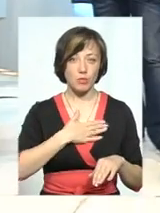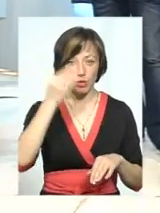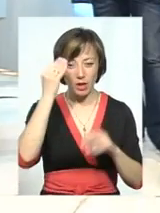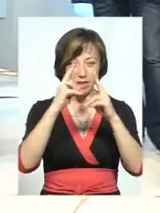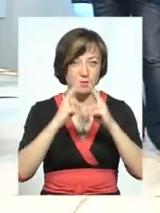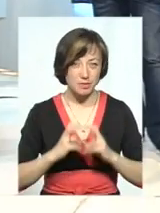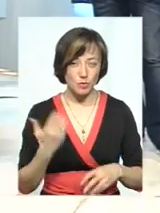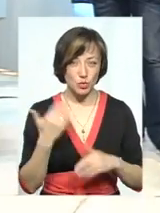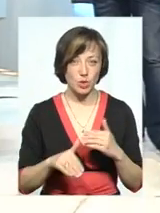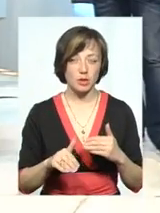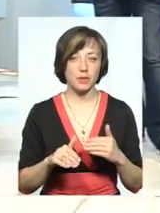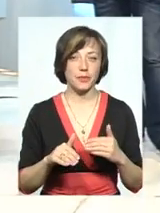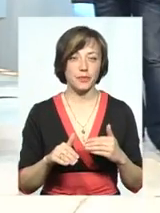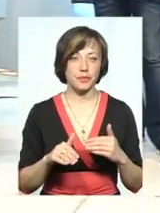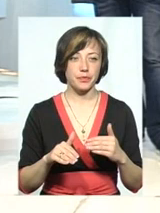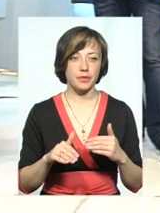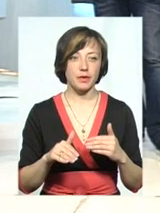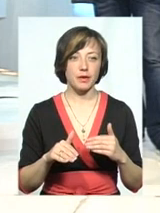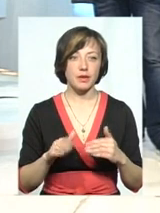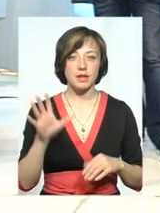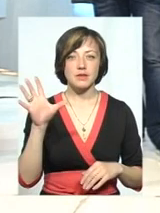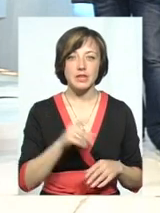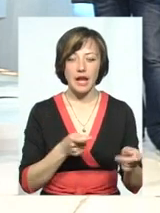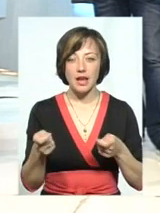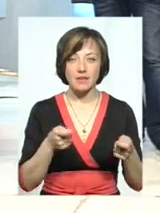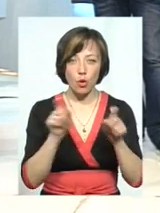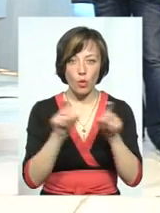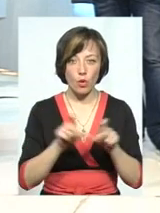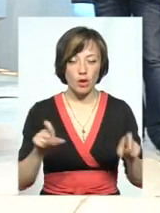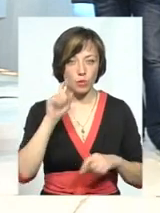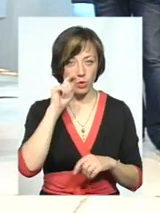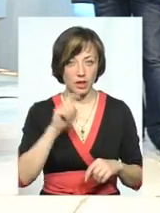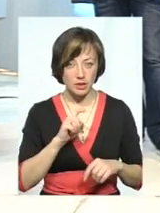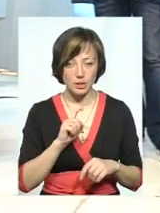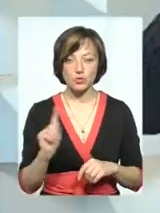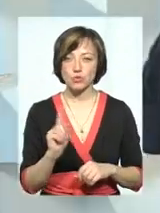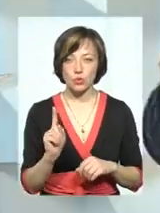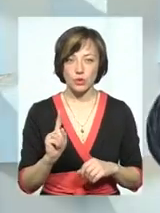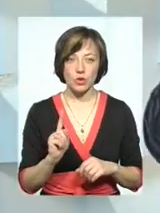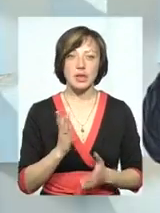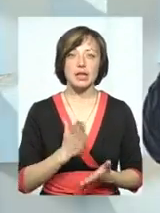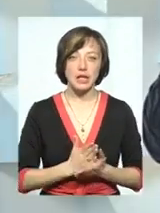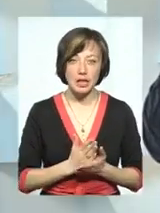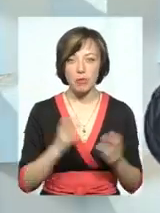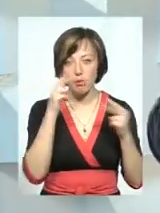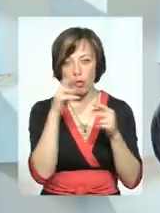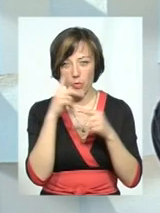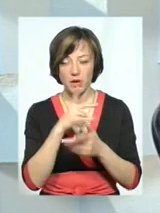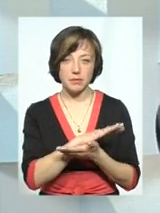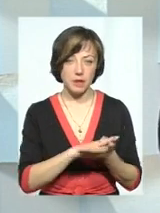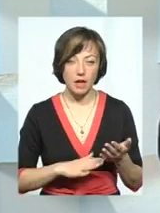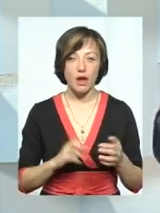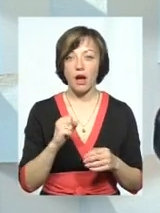аналізу, і всіх керівних органів нашої України, да, що є промахи і так далі, тому подібне.